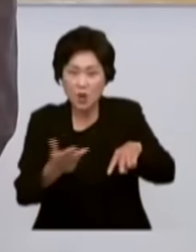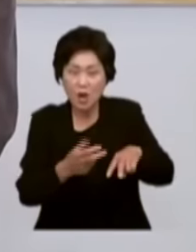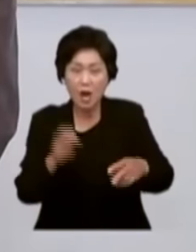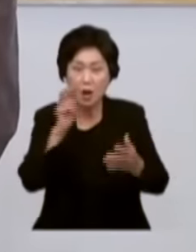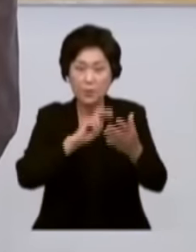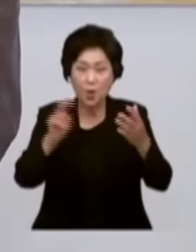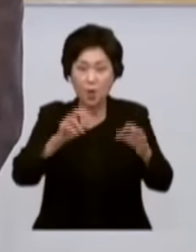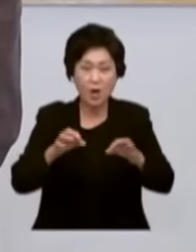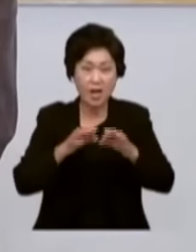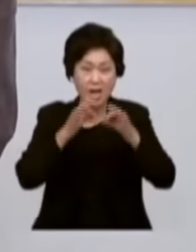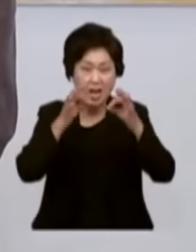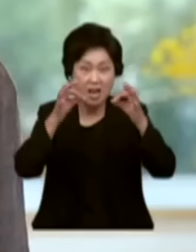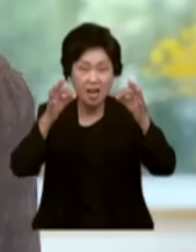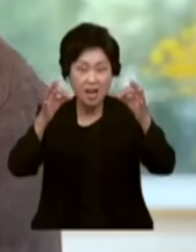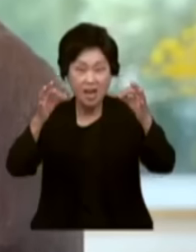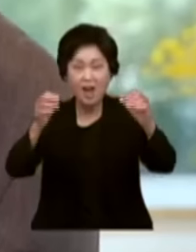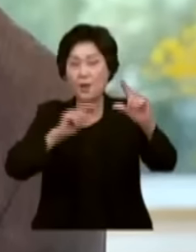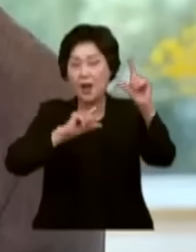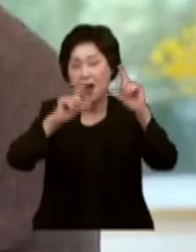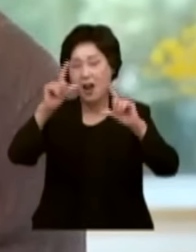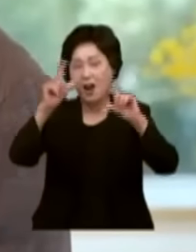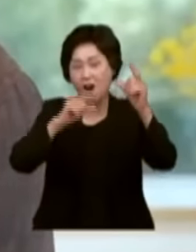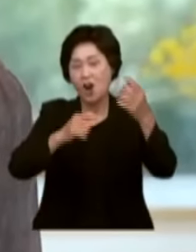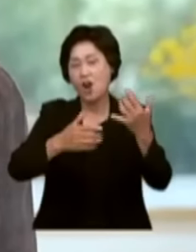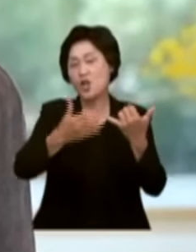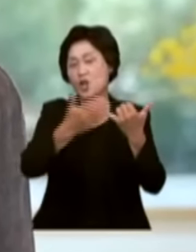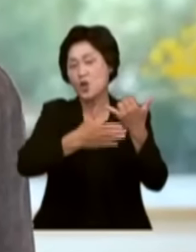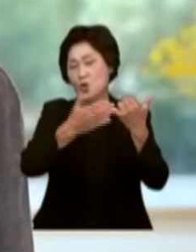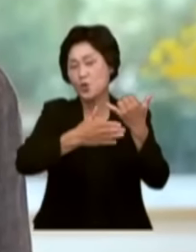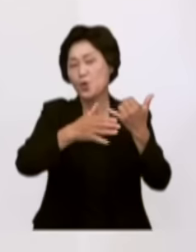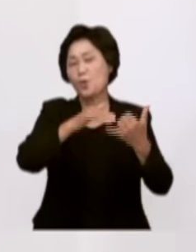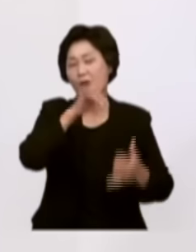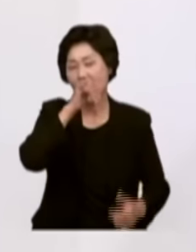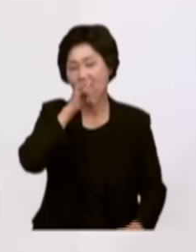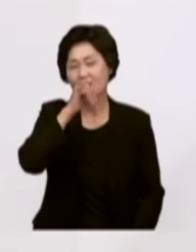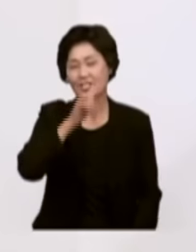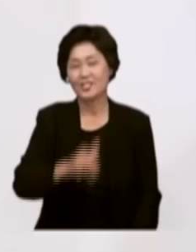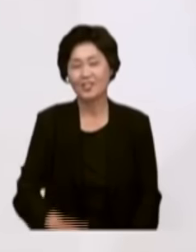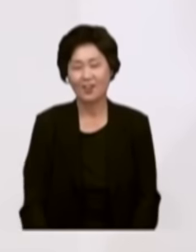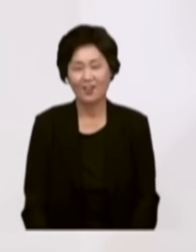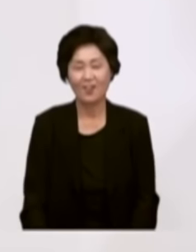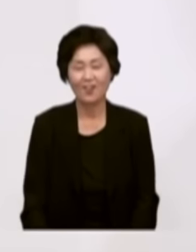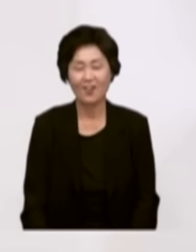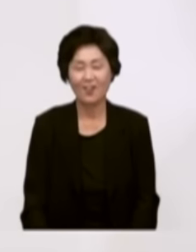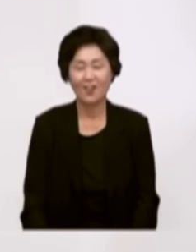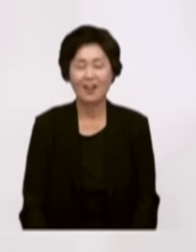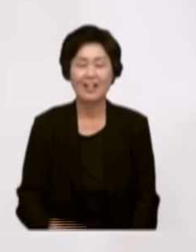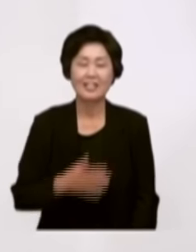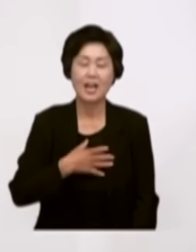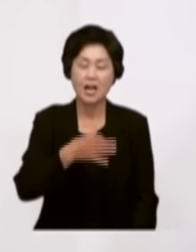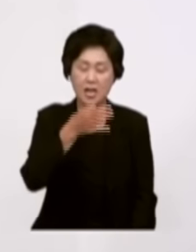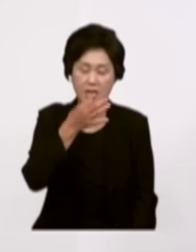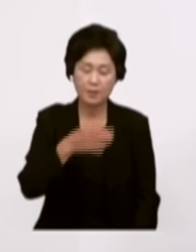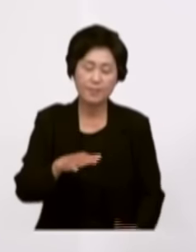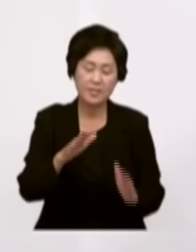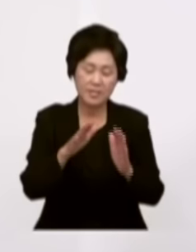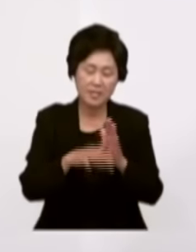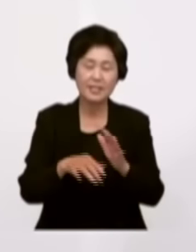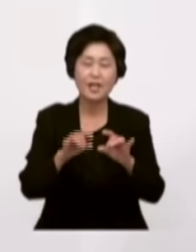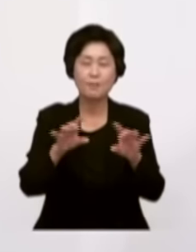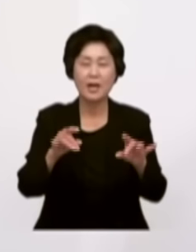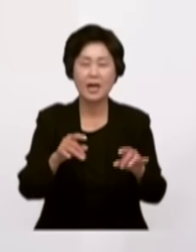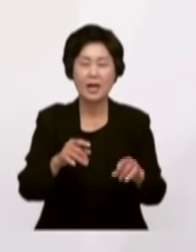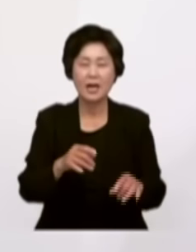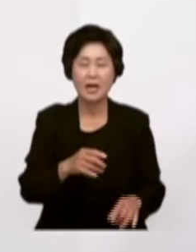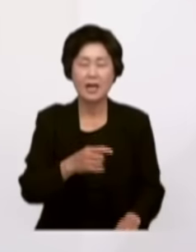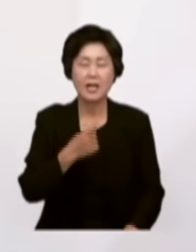그 유튜브가에 많은 있어요. 그. 아, 딱 그거네. 저는 늘 힘들 때마다 이 찬양을 목이 터지도록